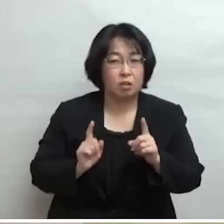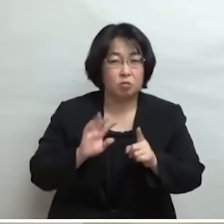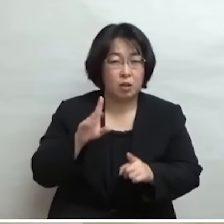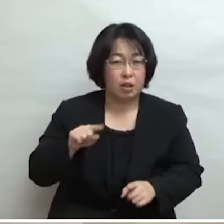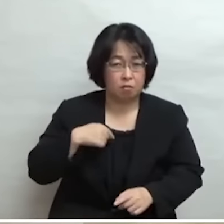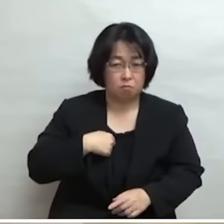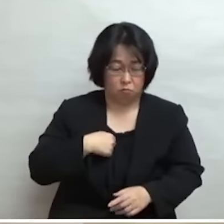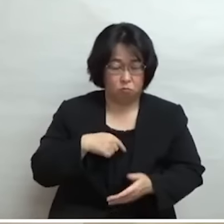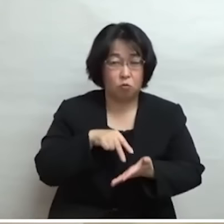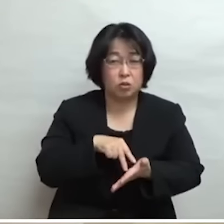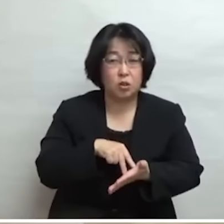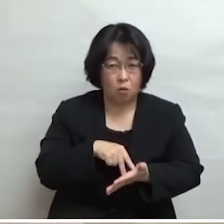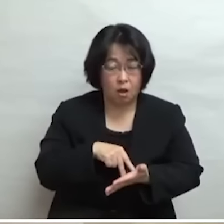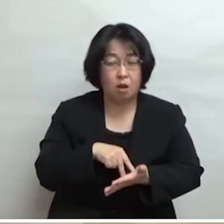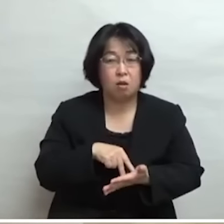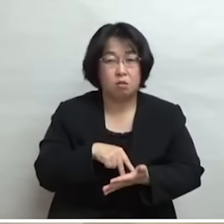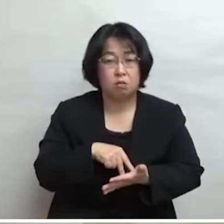ありますけれども、